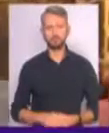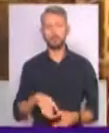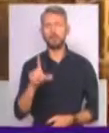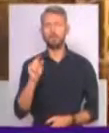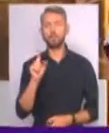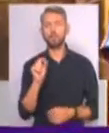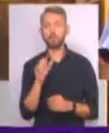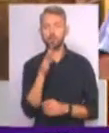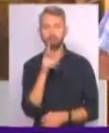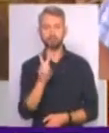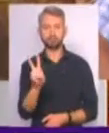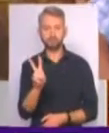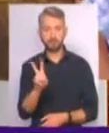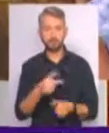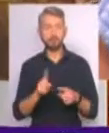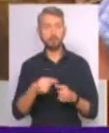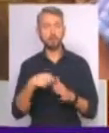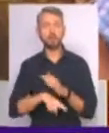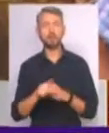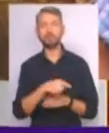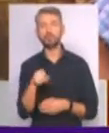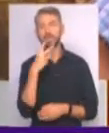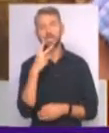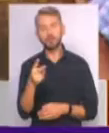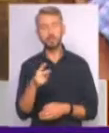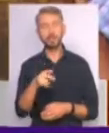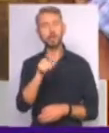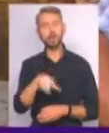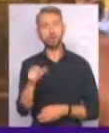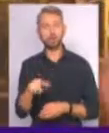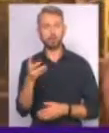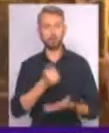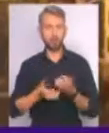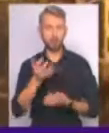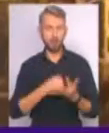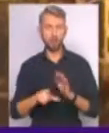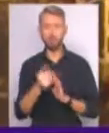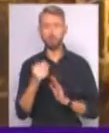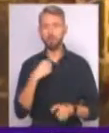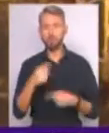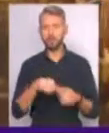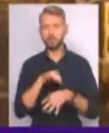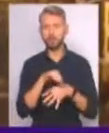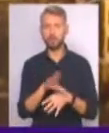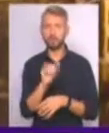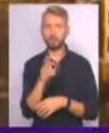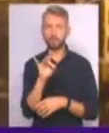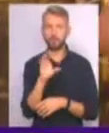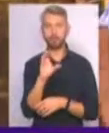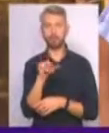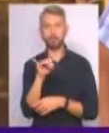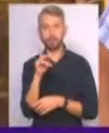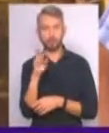Понеділок, 14 година, це означає, що ви дивитесь громадську приймальню з її постійним ведучим Віктором Сидоренко,